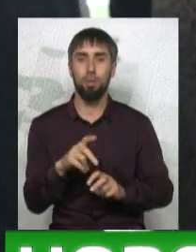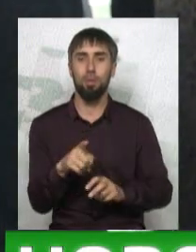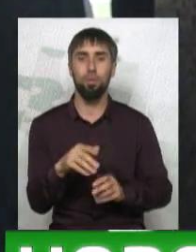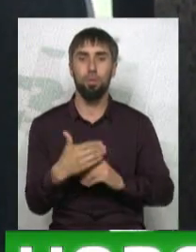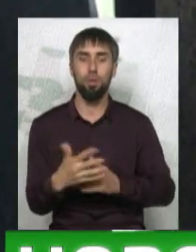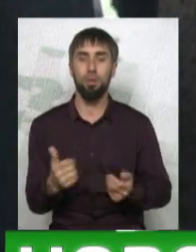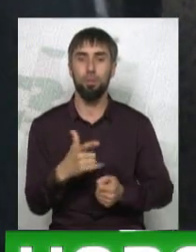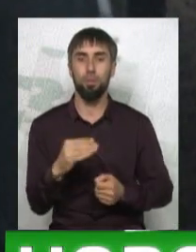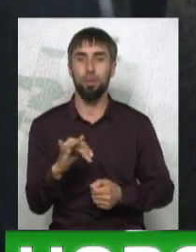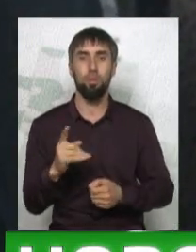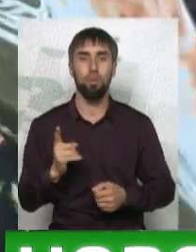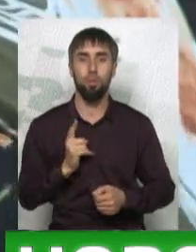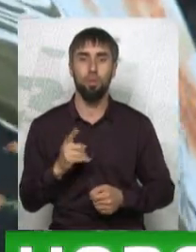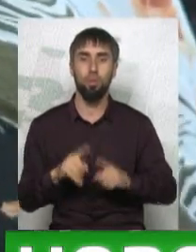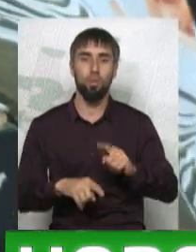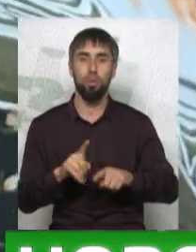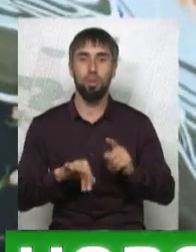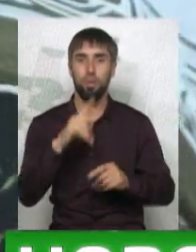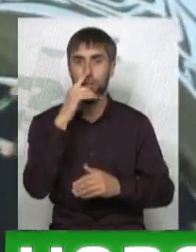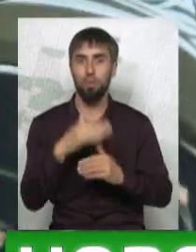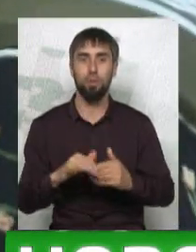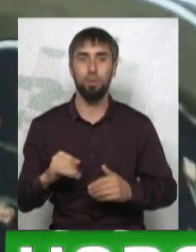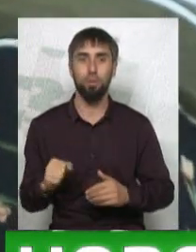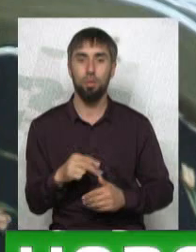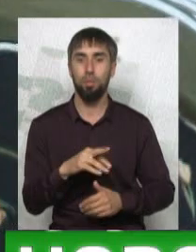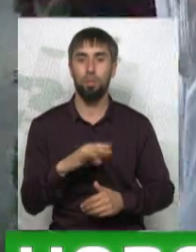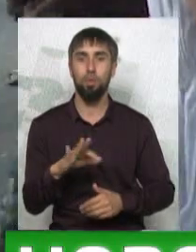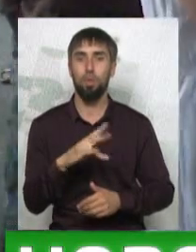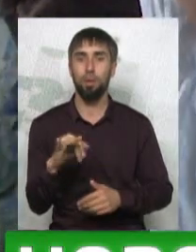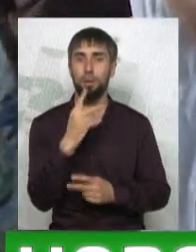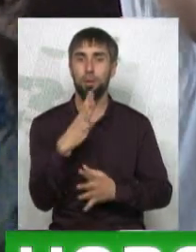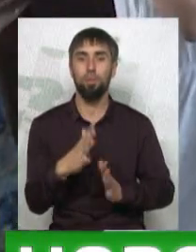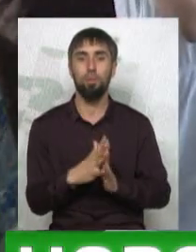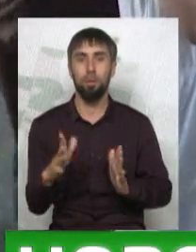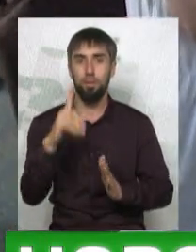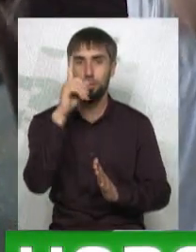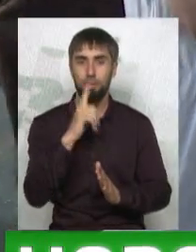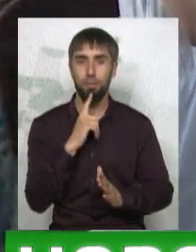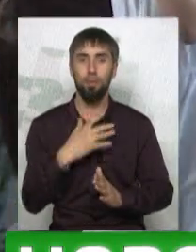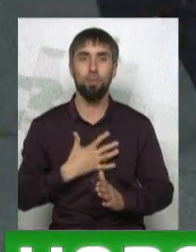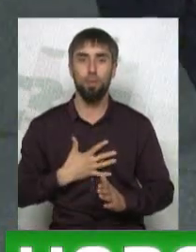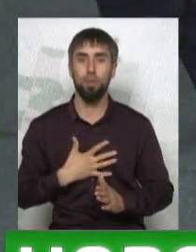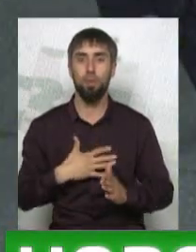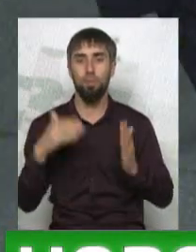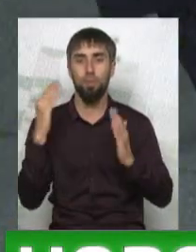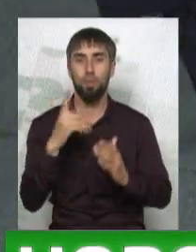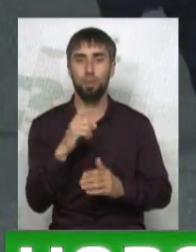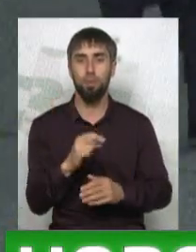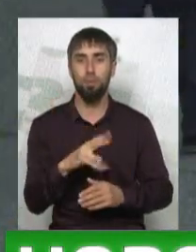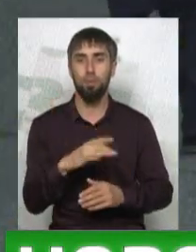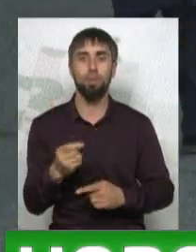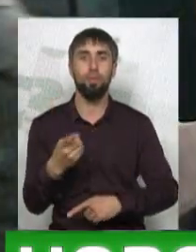с нетерпением их ожидают родные, близкие и друзья. Паломников они не видели больше месяца, переживали, молились за